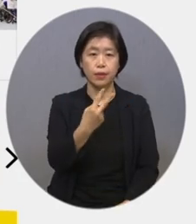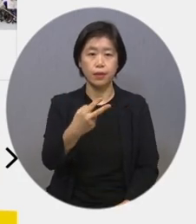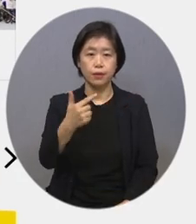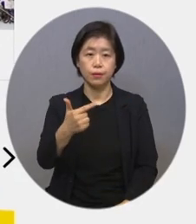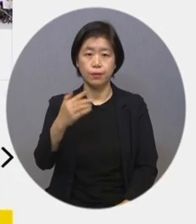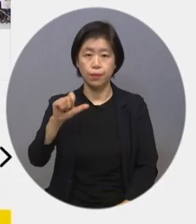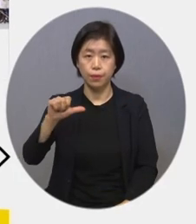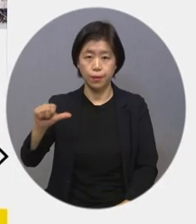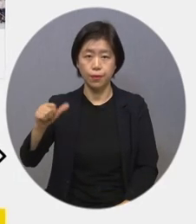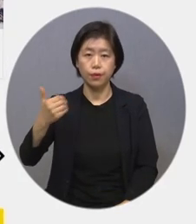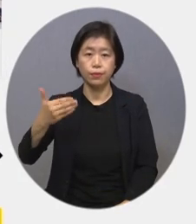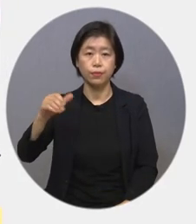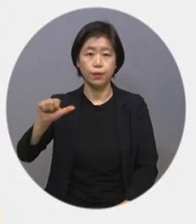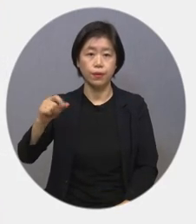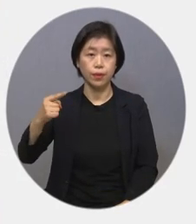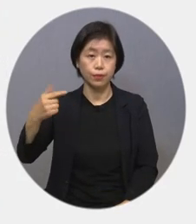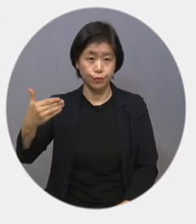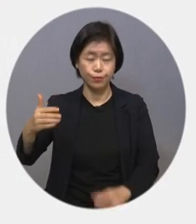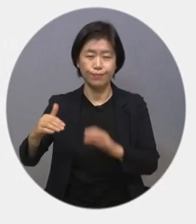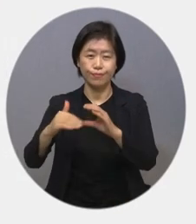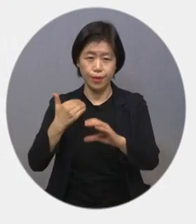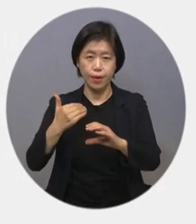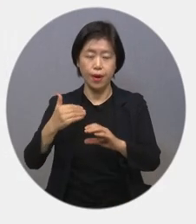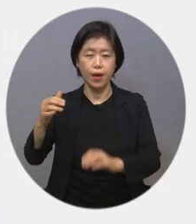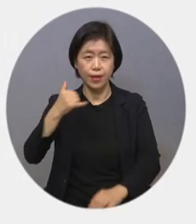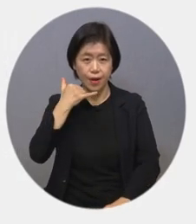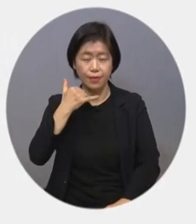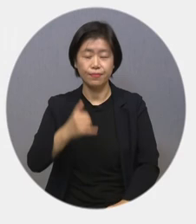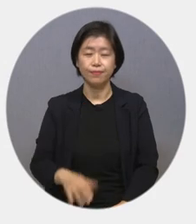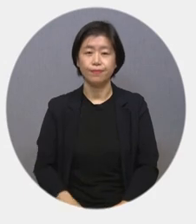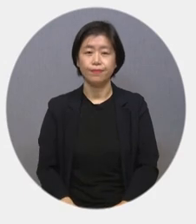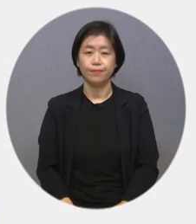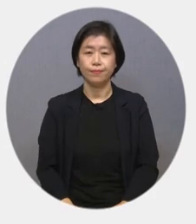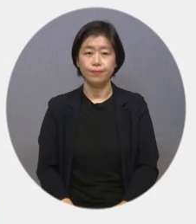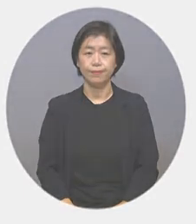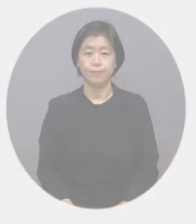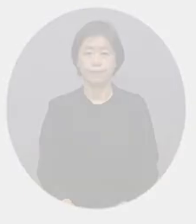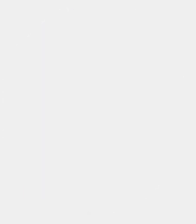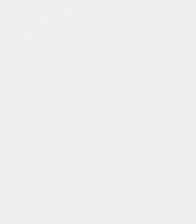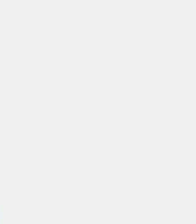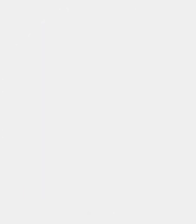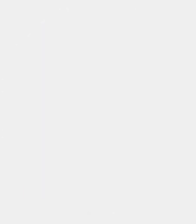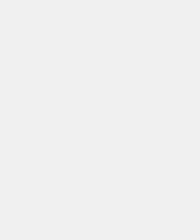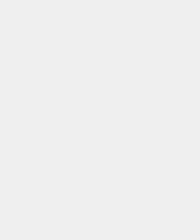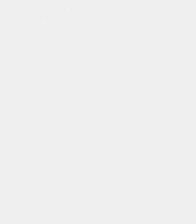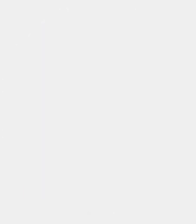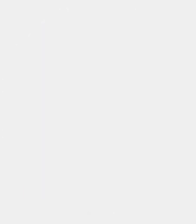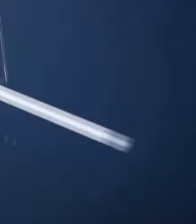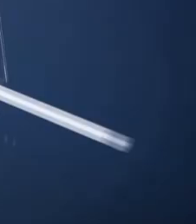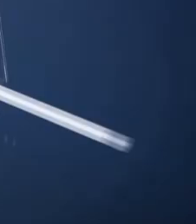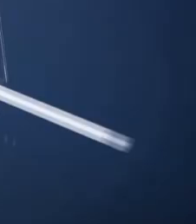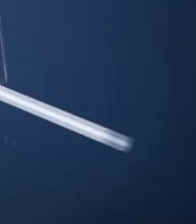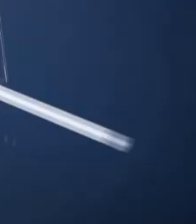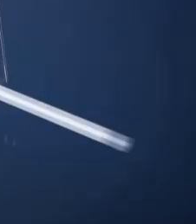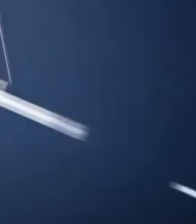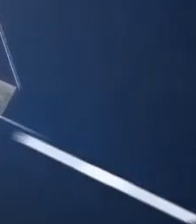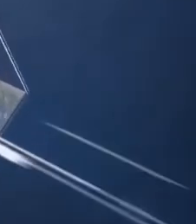전화번호 02-2655-9519로 많은 제보 바랍니다.